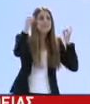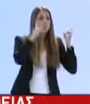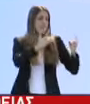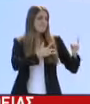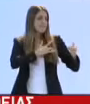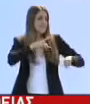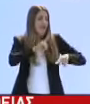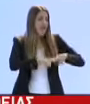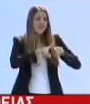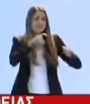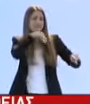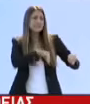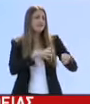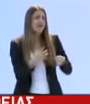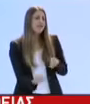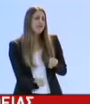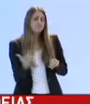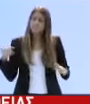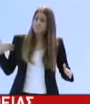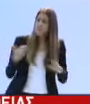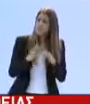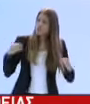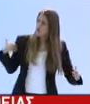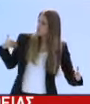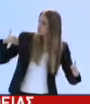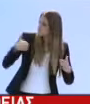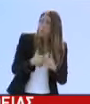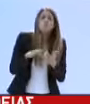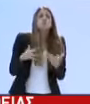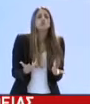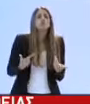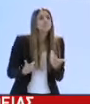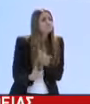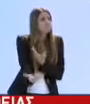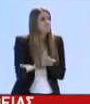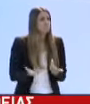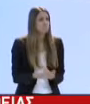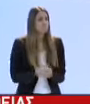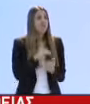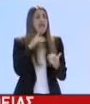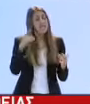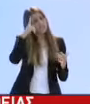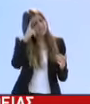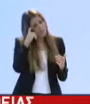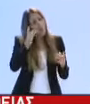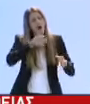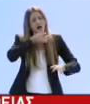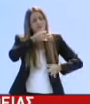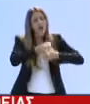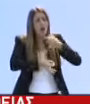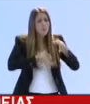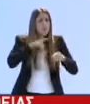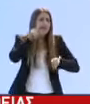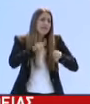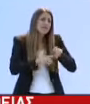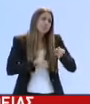ελληνισμό ζωντανό στο διάβα της δύσκολης ιστορίας του. Ξέρω ότι ενδεχομένως όλα αυτά τα οποία σας λέω